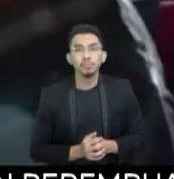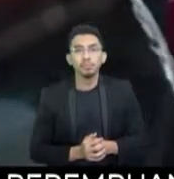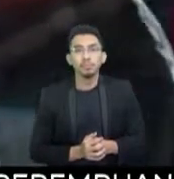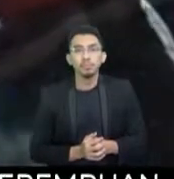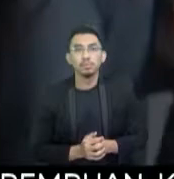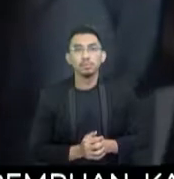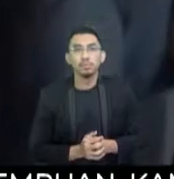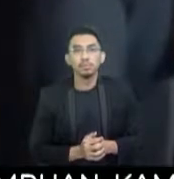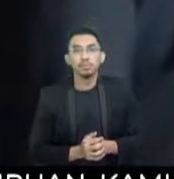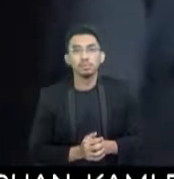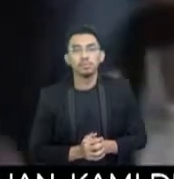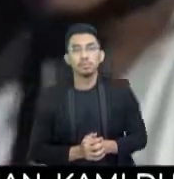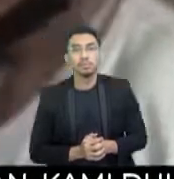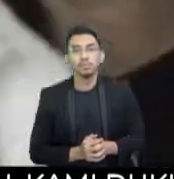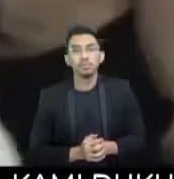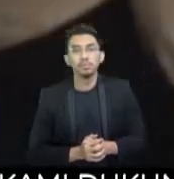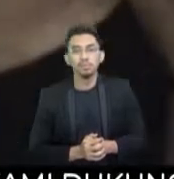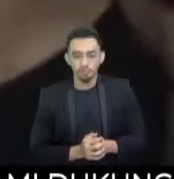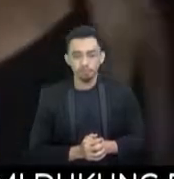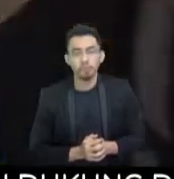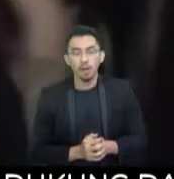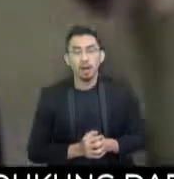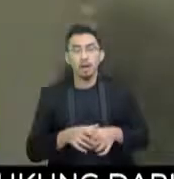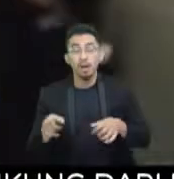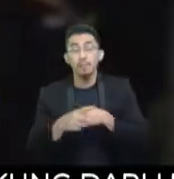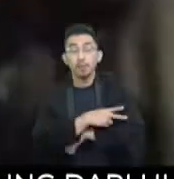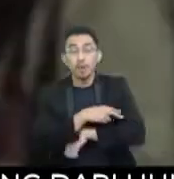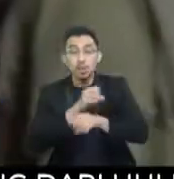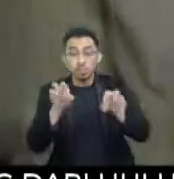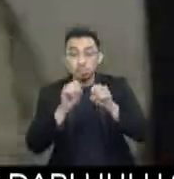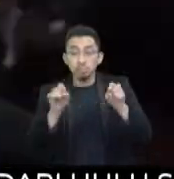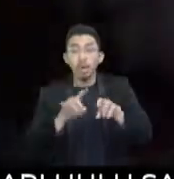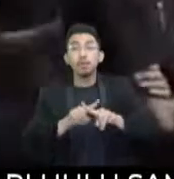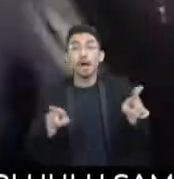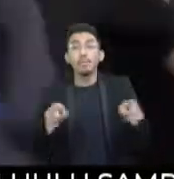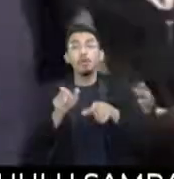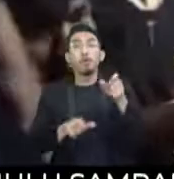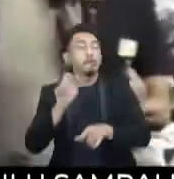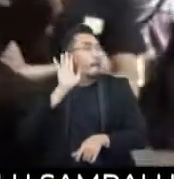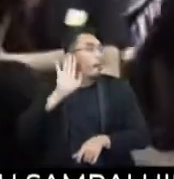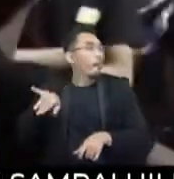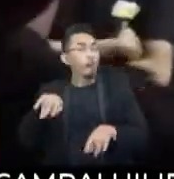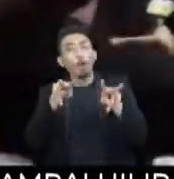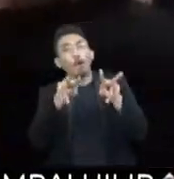Imbauan petugas yang menaiki panggung tidak dihiraukan pengunjung. Bahkan penonton yang kesal karena telah mengeluarkan uang sebesar